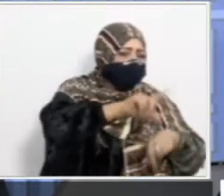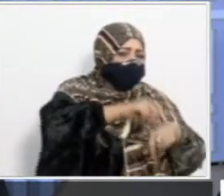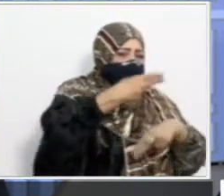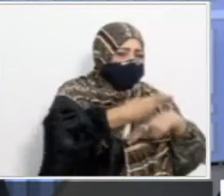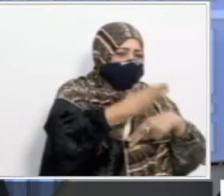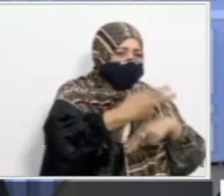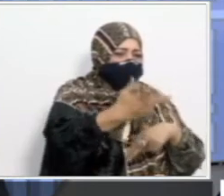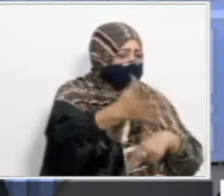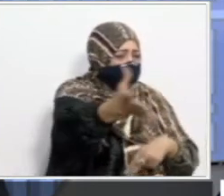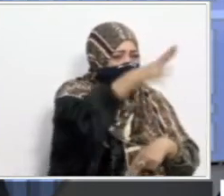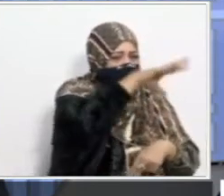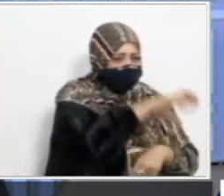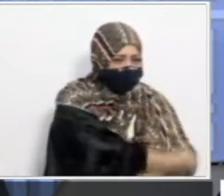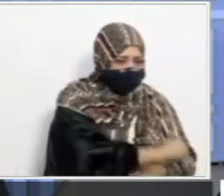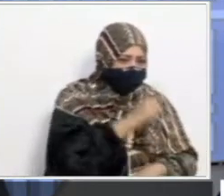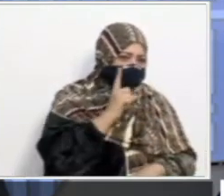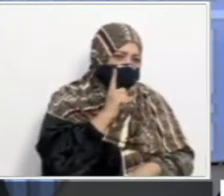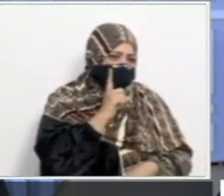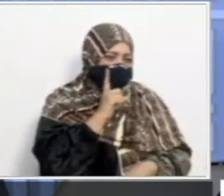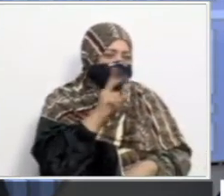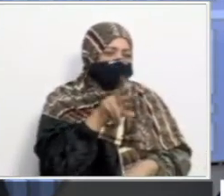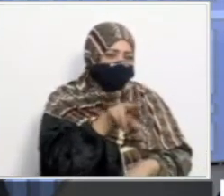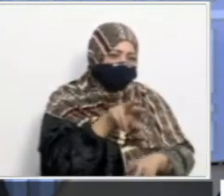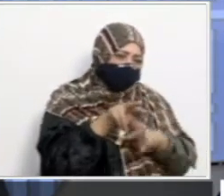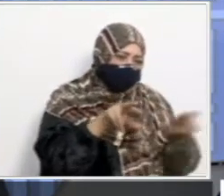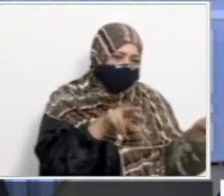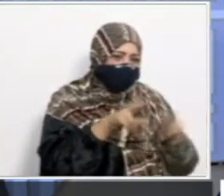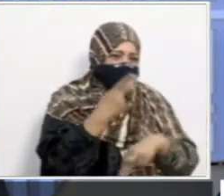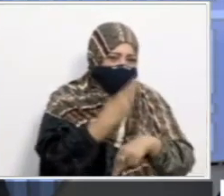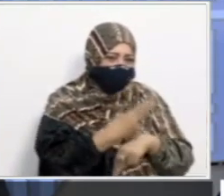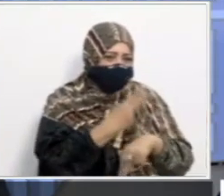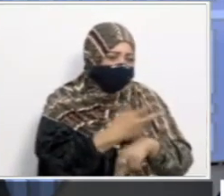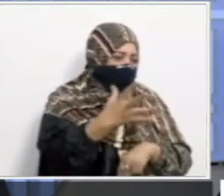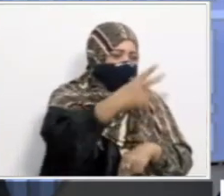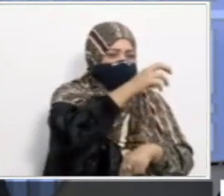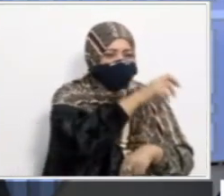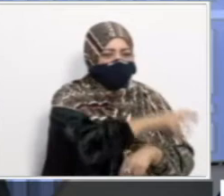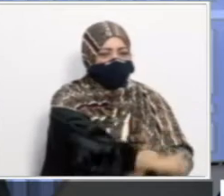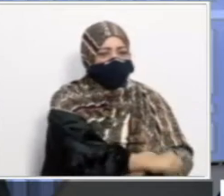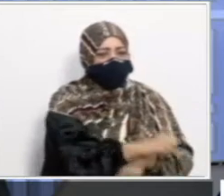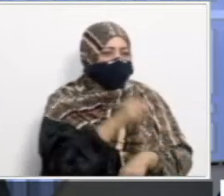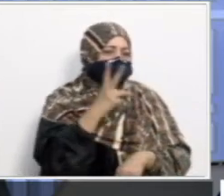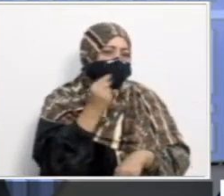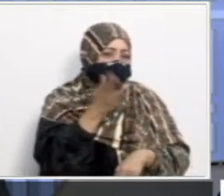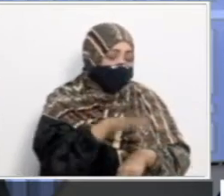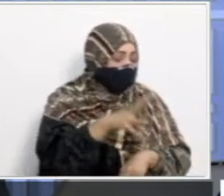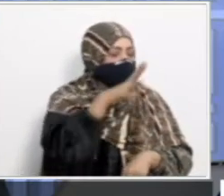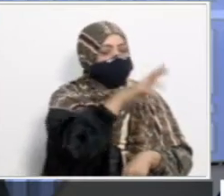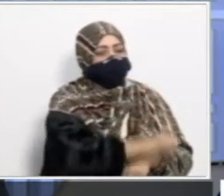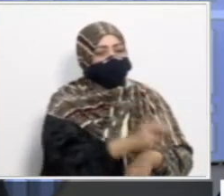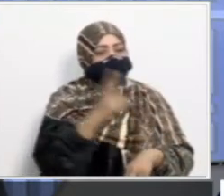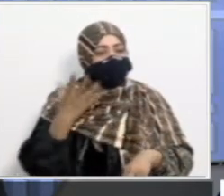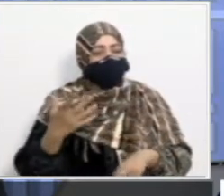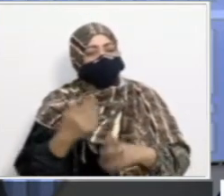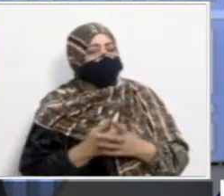تزوج يعني زوجته بعد ما توفيه، والآن عندها أخوان. الزواج لا يؤثر في